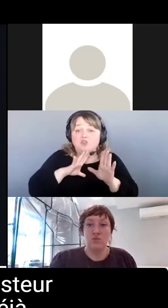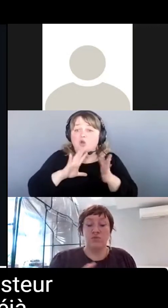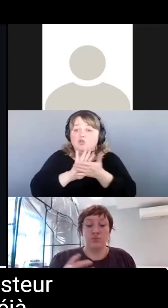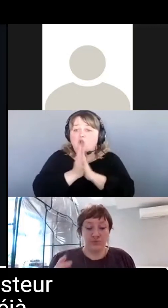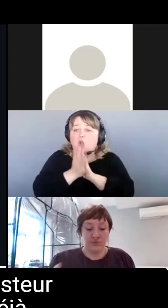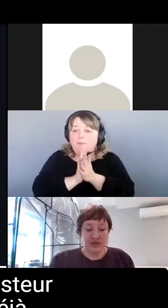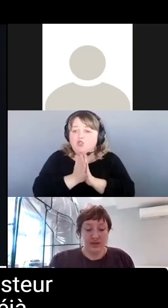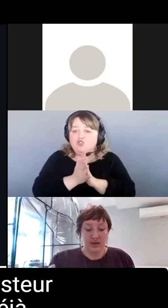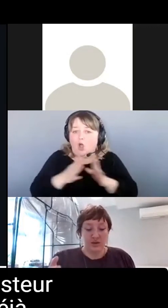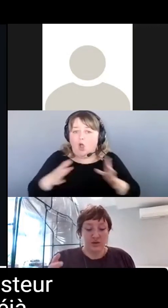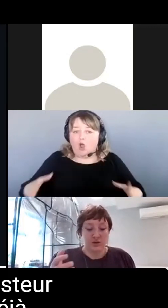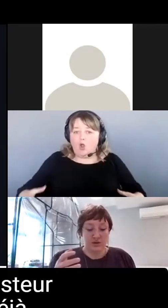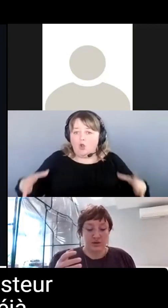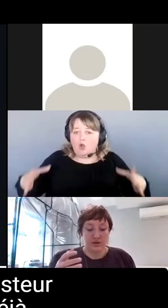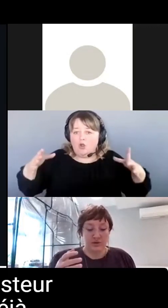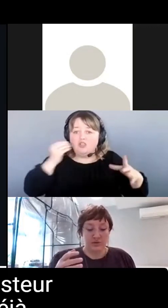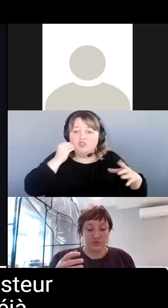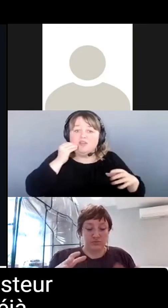maison, vous pouvez